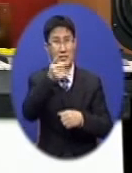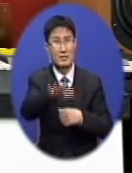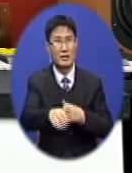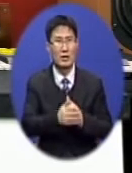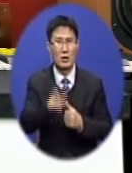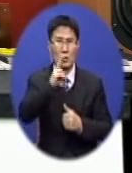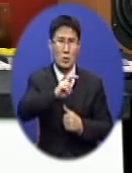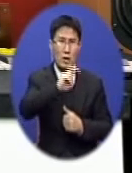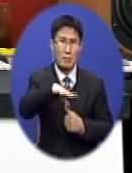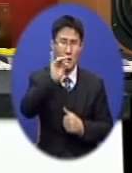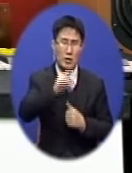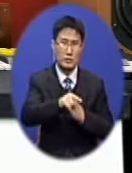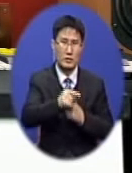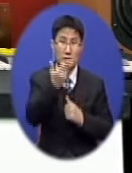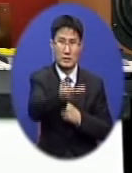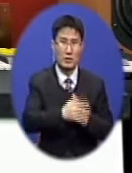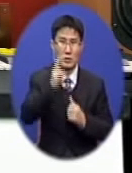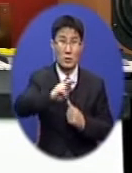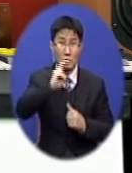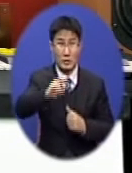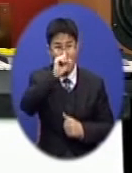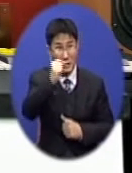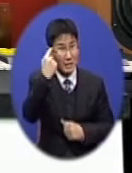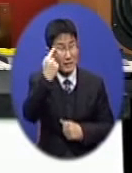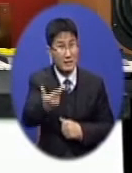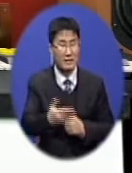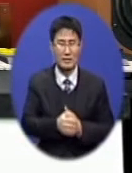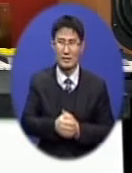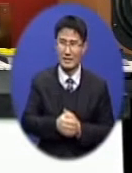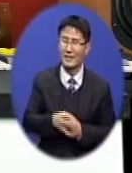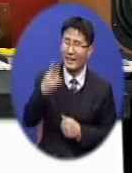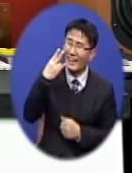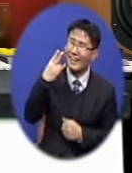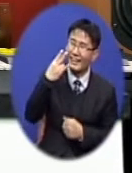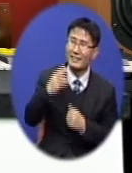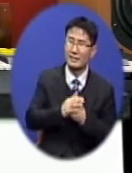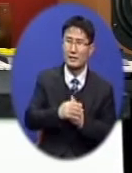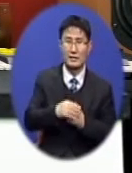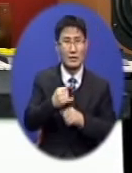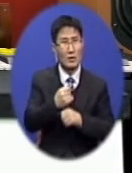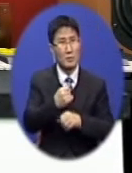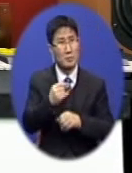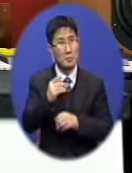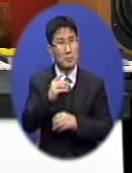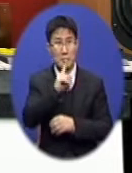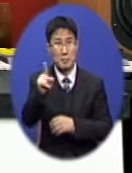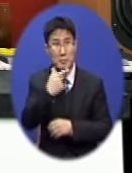예. 음악을 먼저 빨리 들여서 노래 부르는 게 좋겠죠? 네. 하실 말씀 있으세요, 어머니?